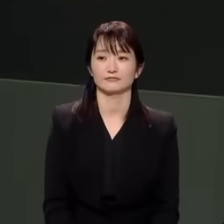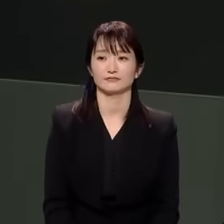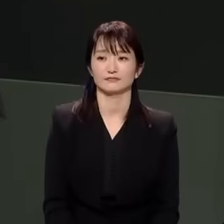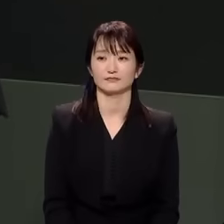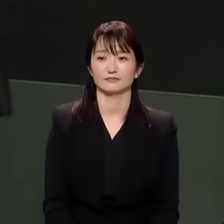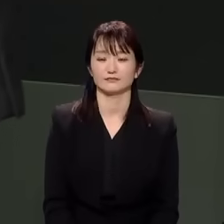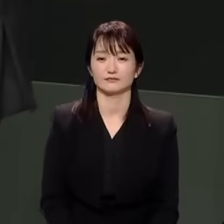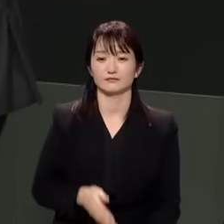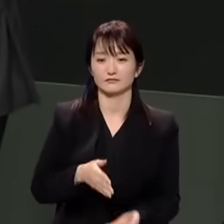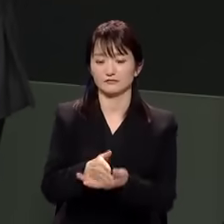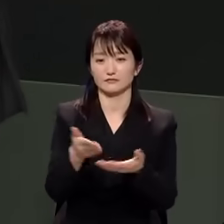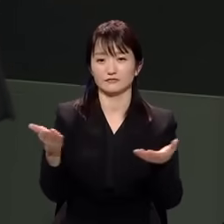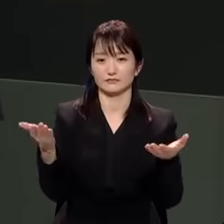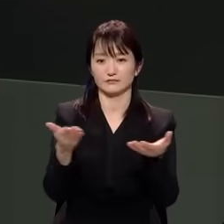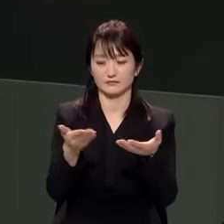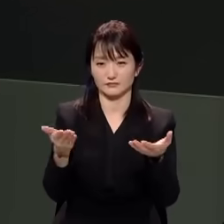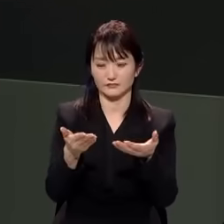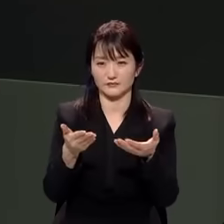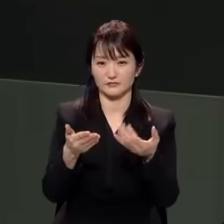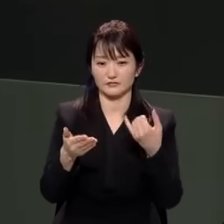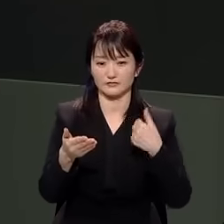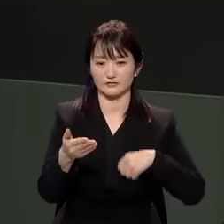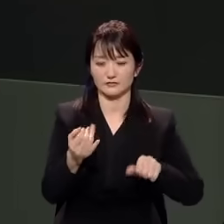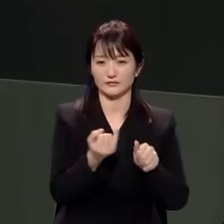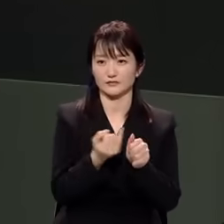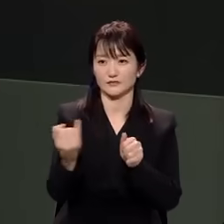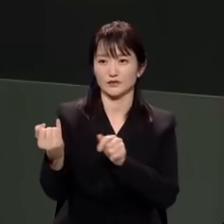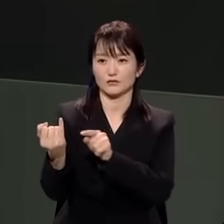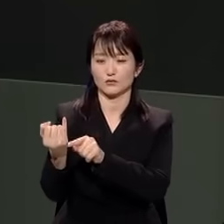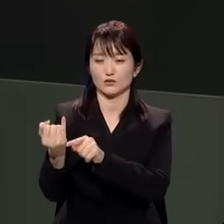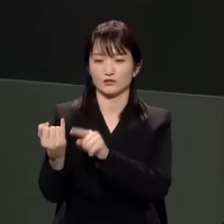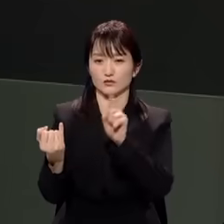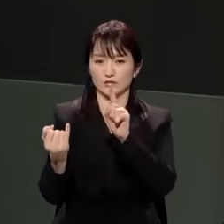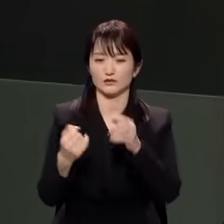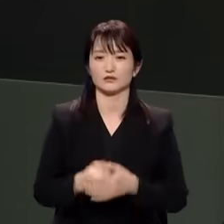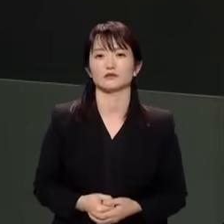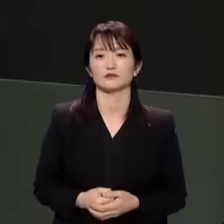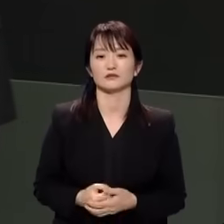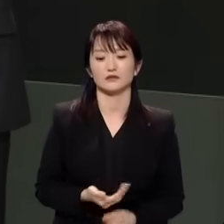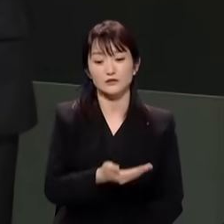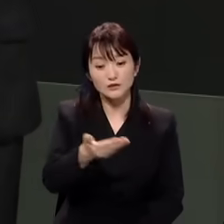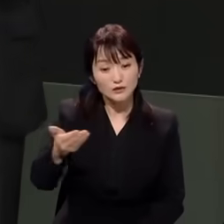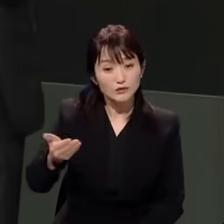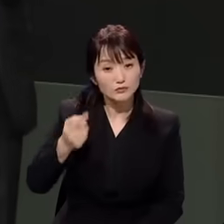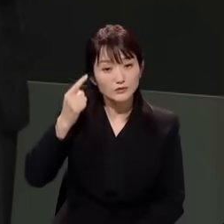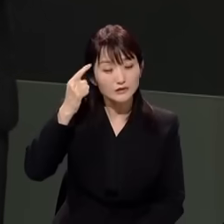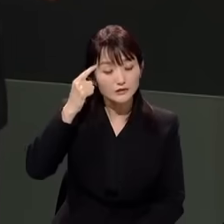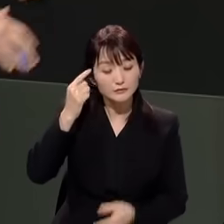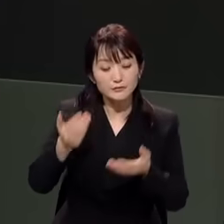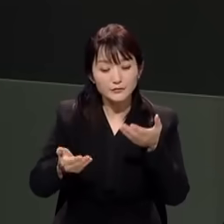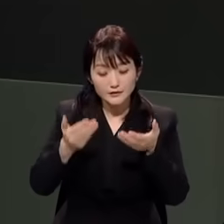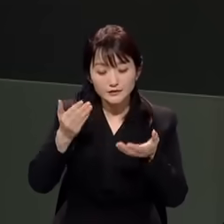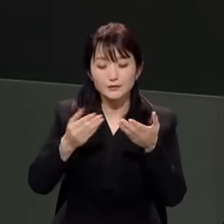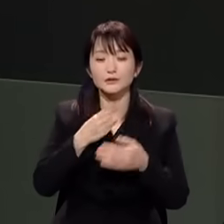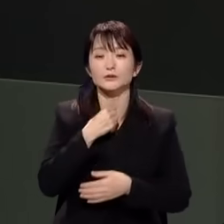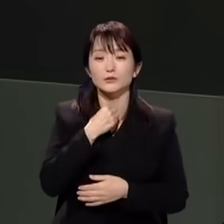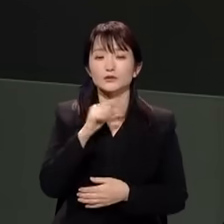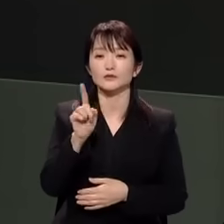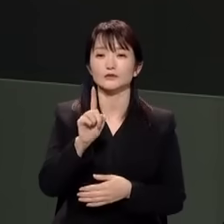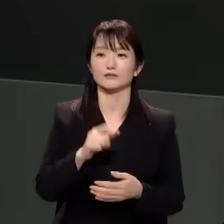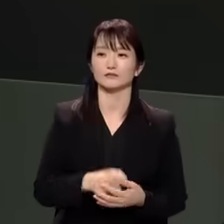당돌한 전문직 며느리입니다. 자, 사방 가족께서 우리 가족 여러분들의 집단 지성의 판단을 받아보고 싶으시답니다.